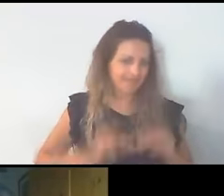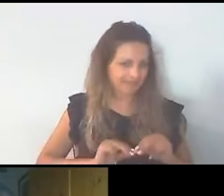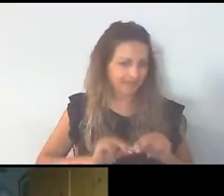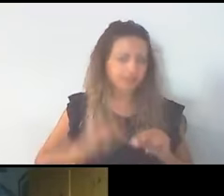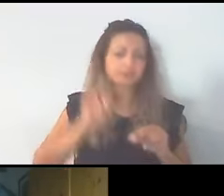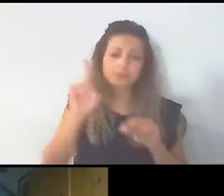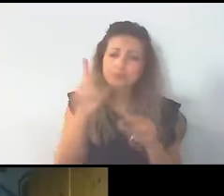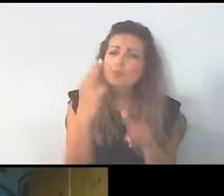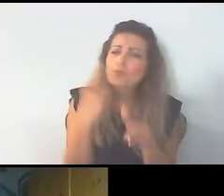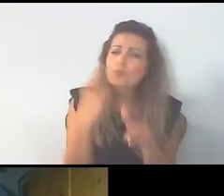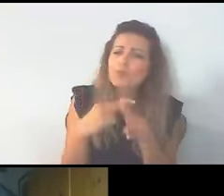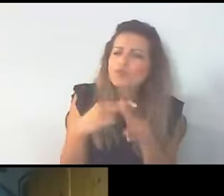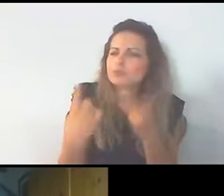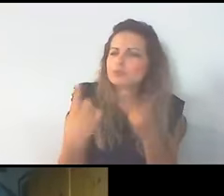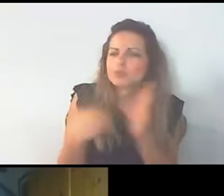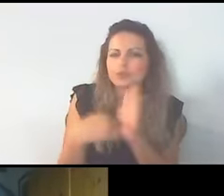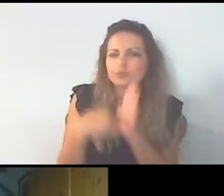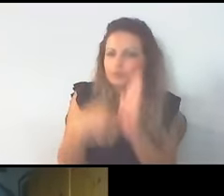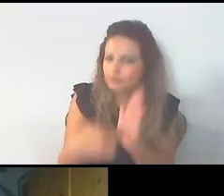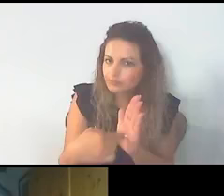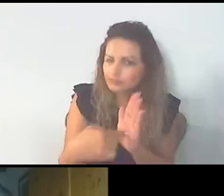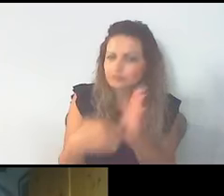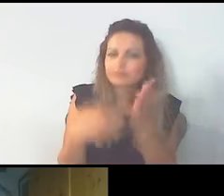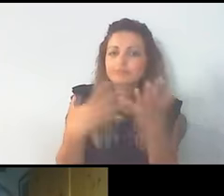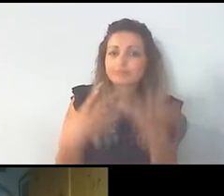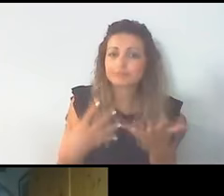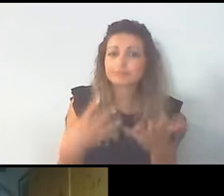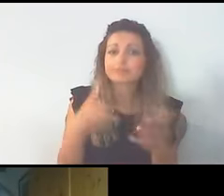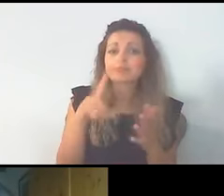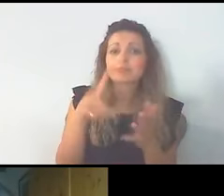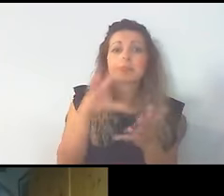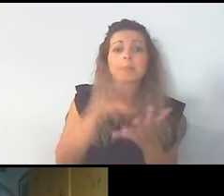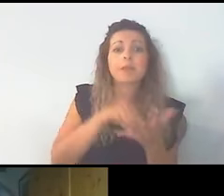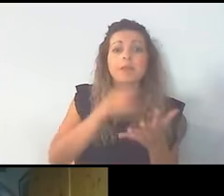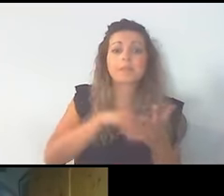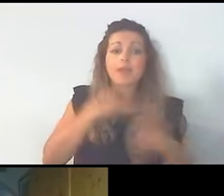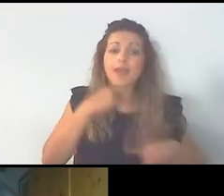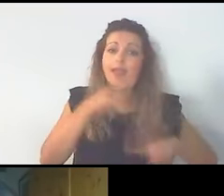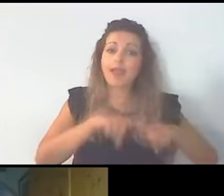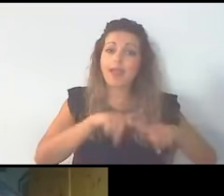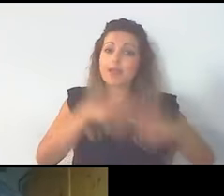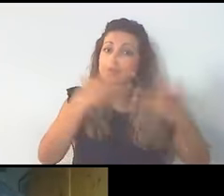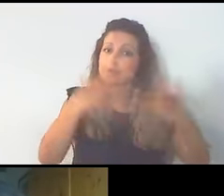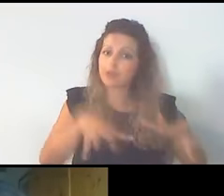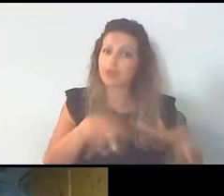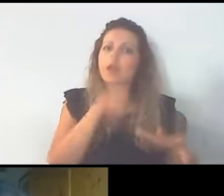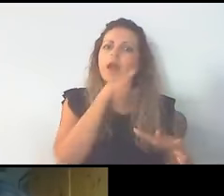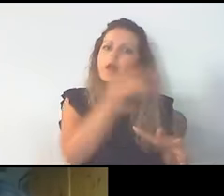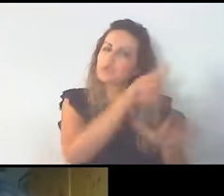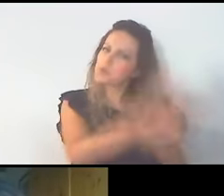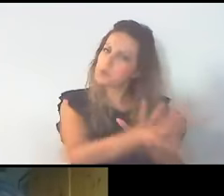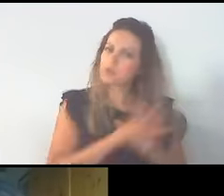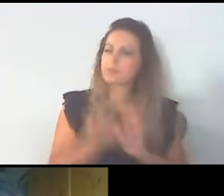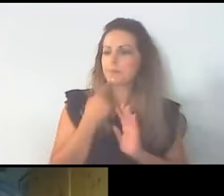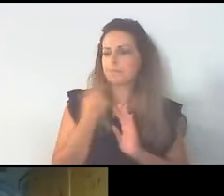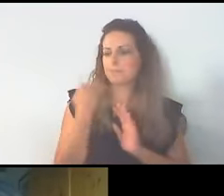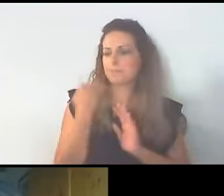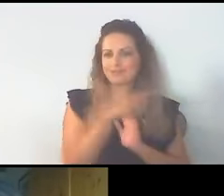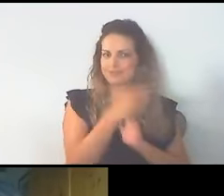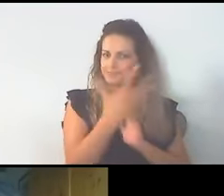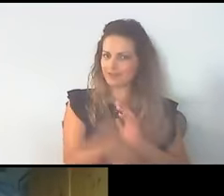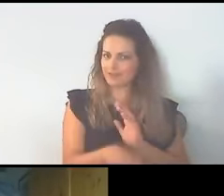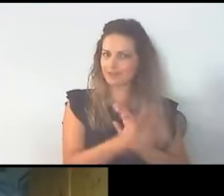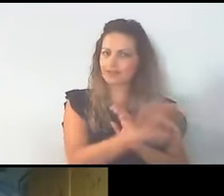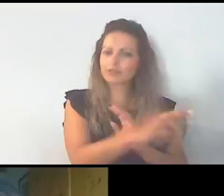πόσο εμπνευστικό και ελπιδοφόρο ήταν το παράδειγμα της Ελλάδας και η αλλαγή που επιτεύχθηκε στην Ελλάδα πέρυσι, καθώς επίσης φυσικά